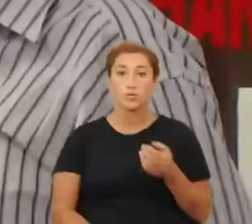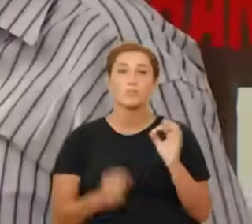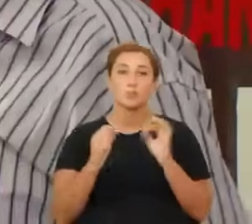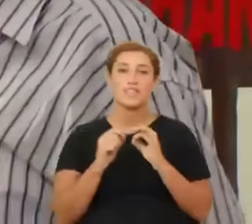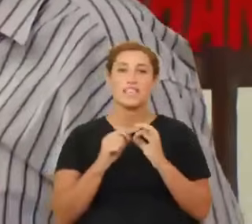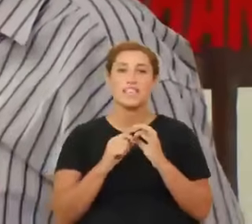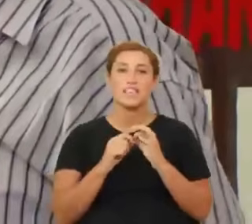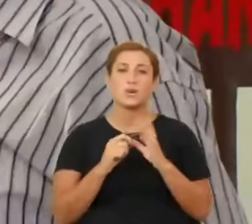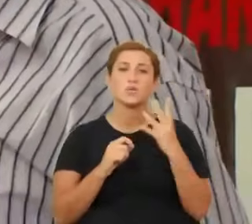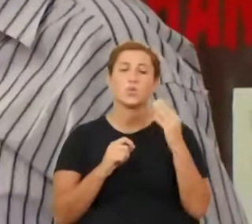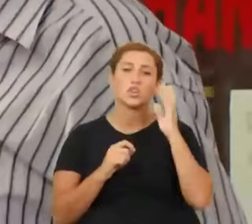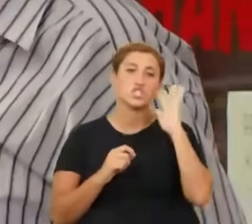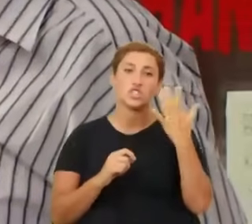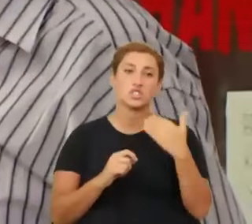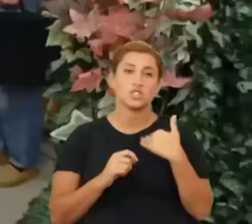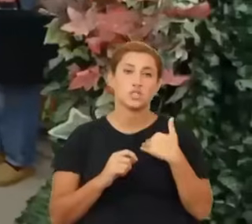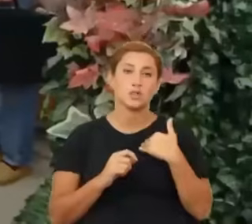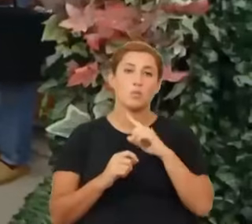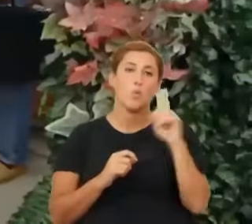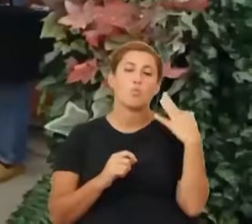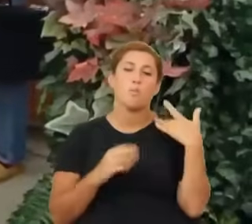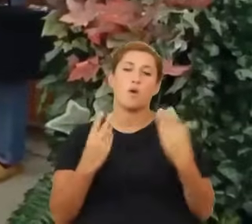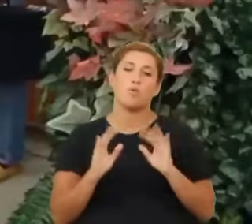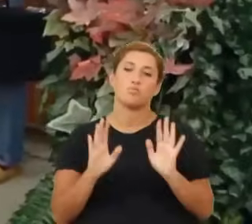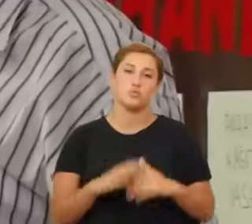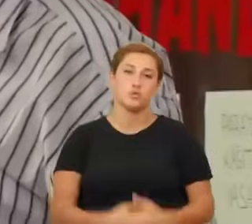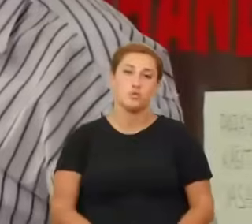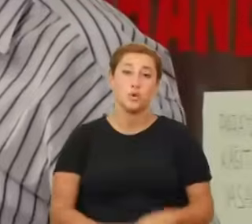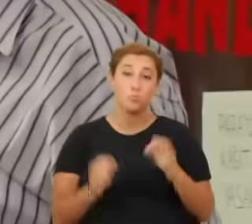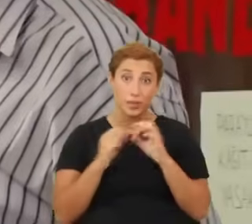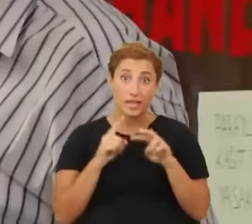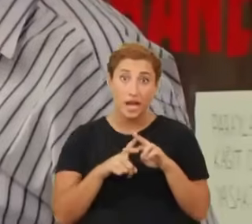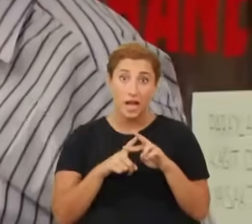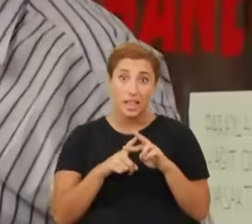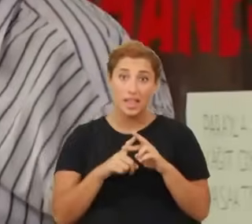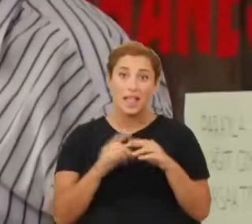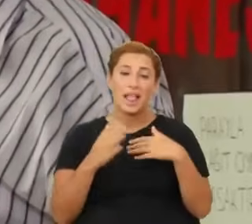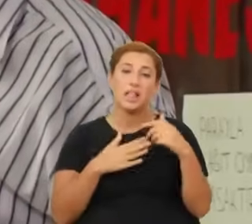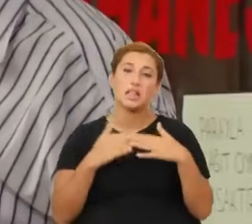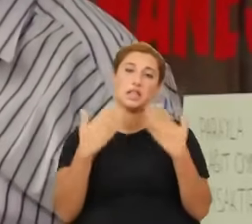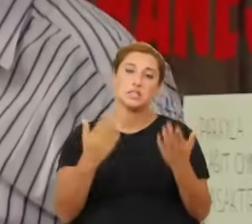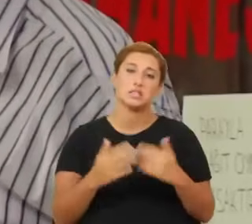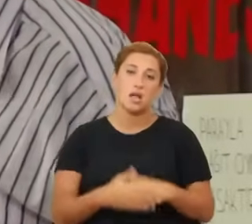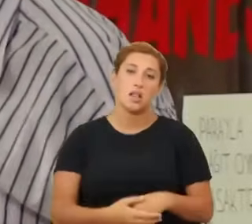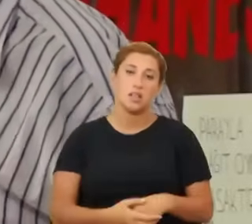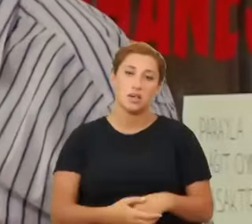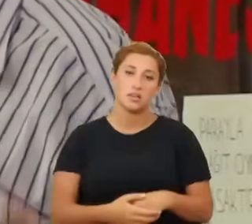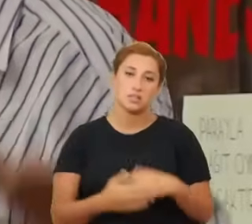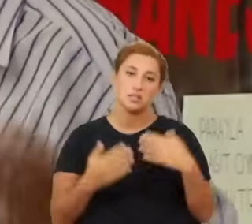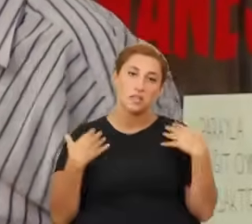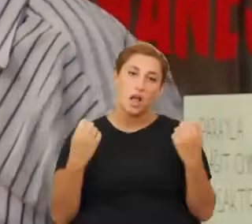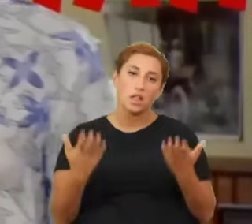Butik. Çok şaşırdım. 10 numara olmuş. Butik Ali. Eline sağlık.